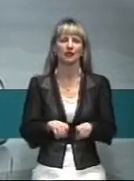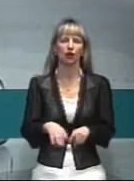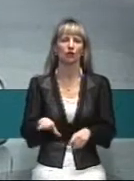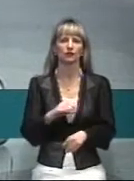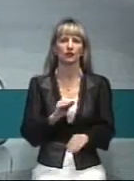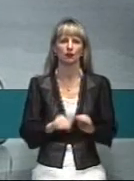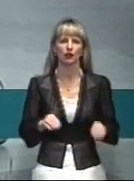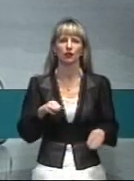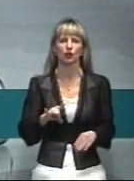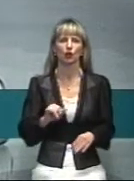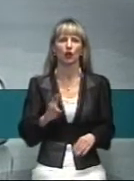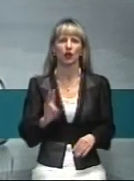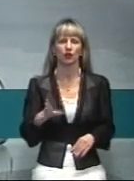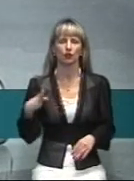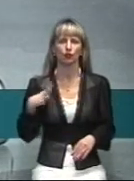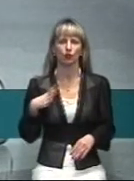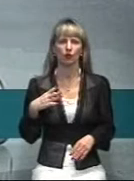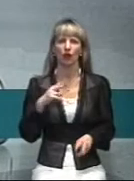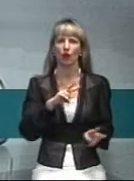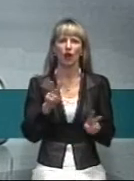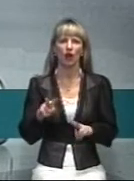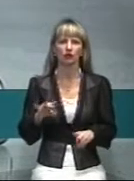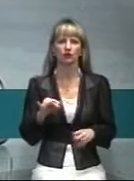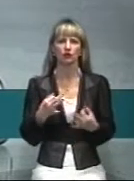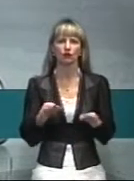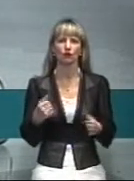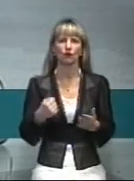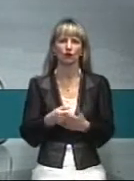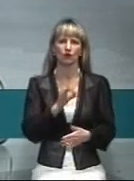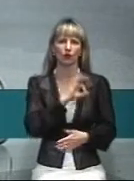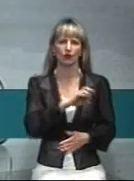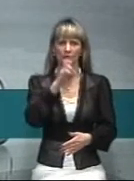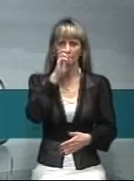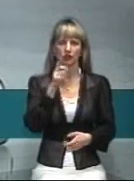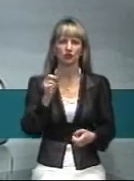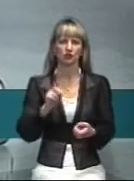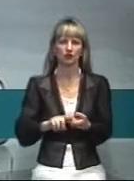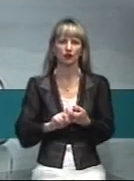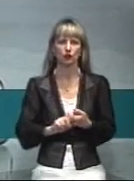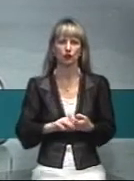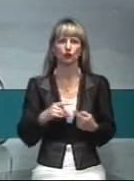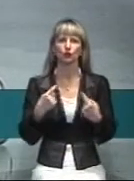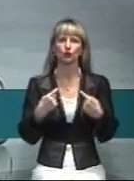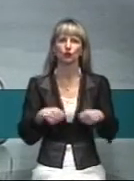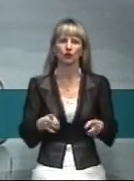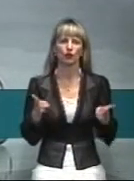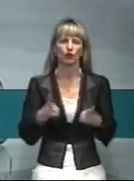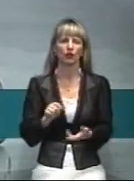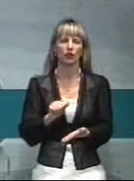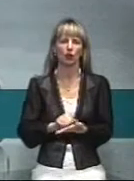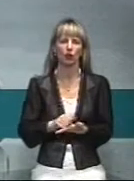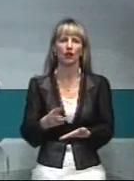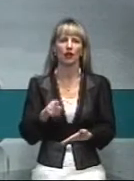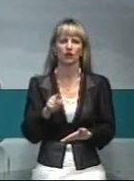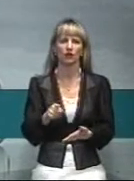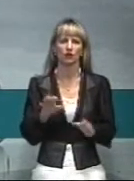рукам були, скажімо так, оглянуті і дозволені до використання Держспецзв'язком. Інших необхідних документів для його